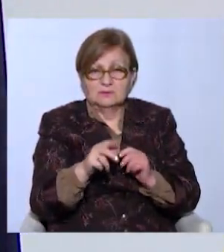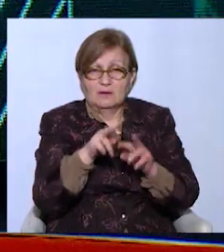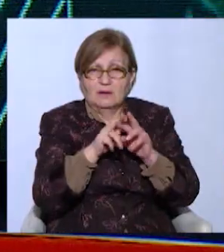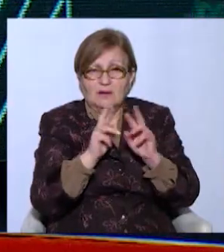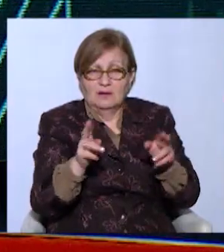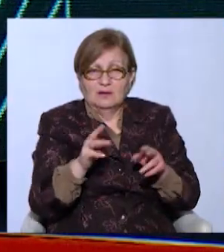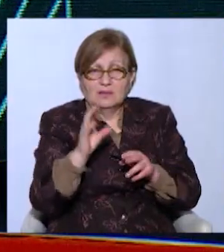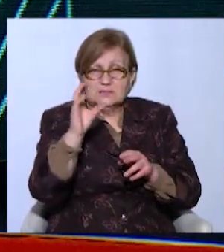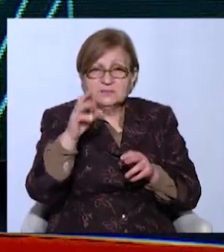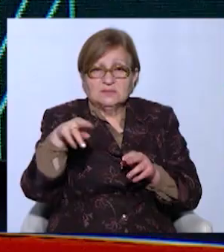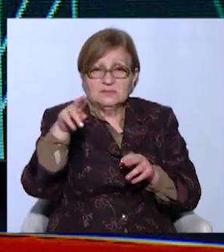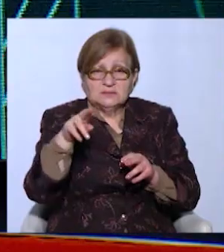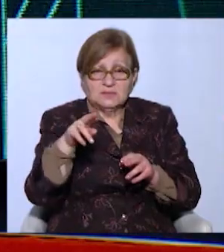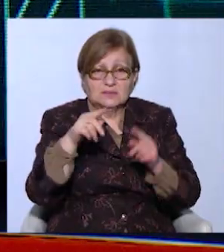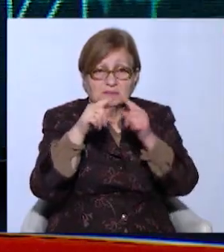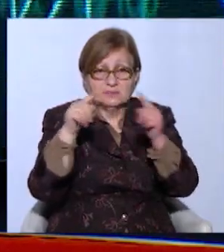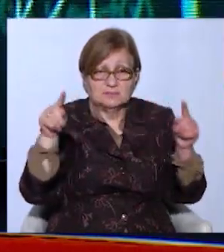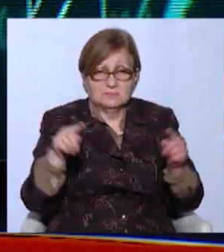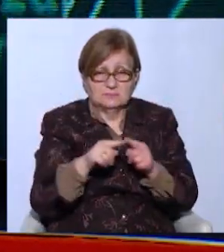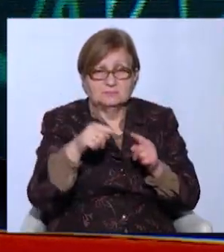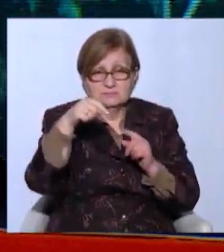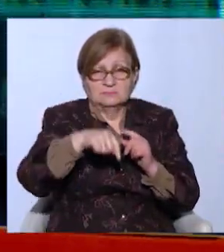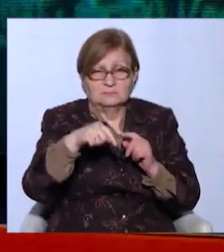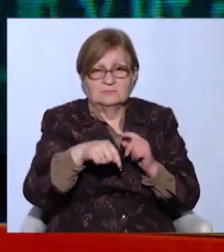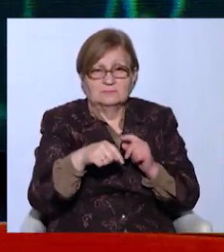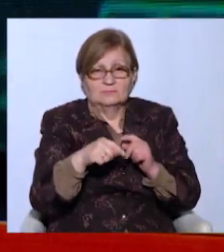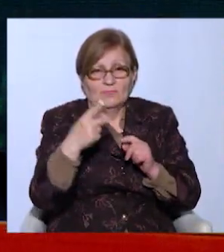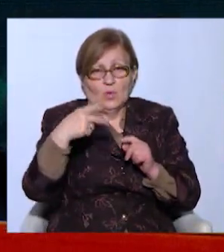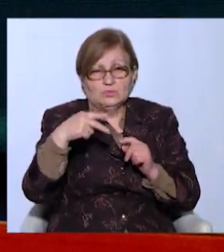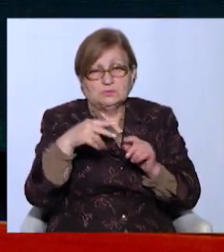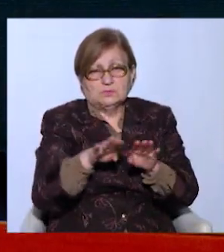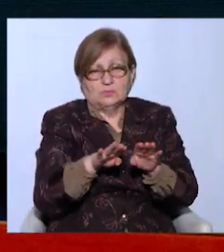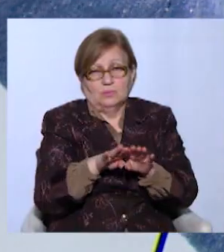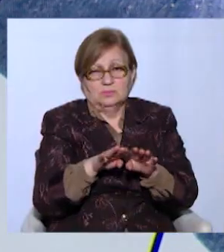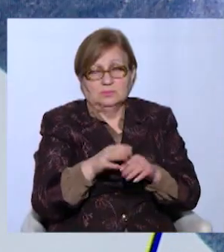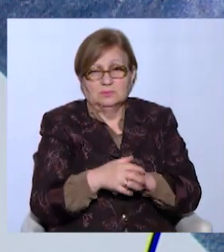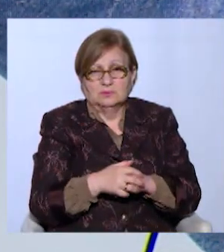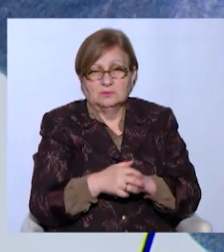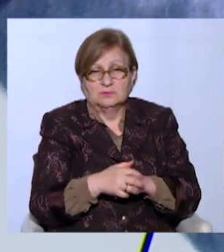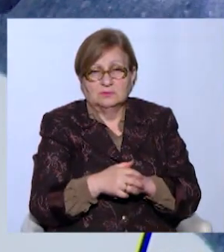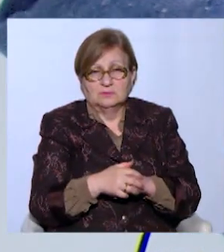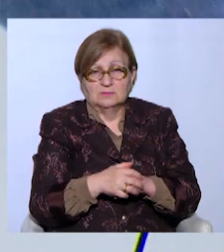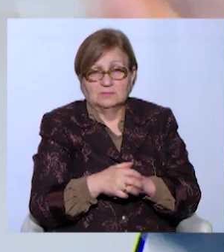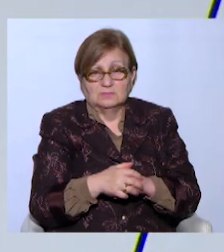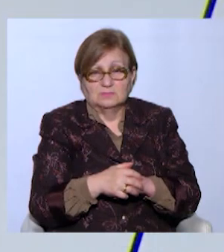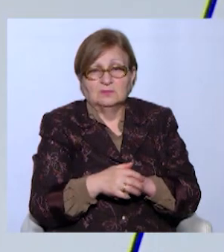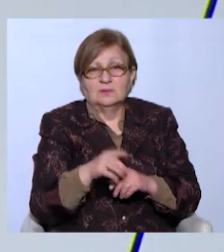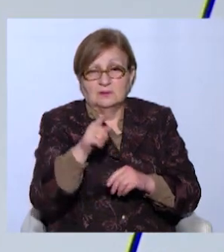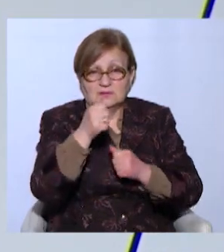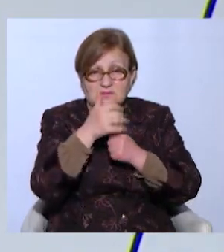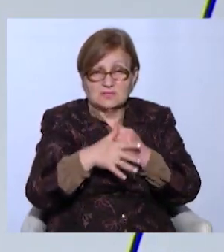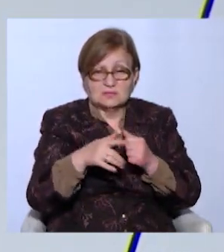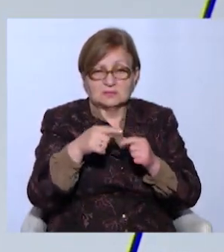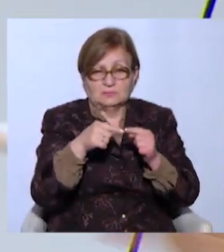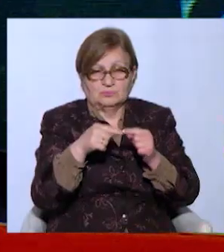ანალოგიურად CB2 სამკუთხედში CO2 ჰიპოტენუზა იქნება 20-ის ტოლი. და შესაბამისად, ცენტრებს შორის